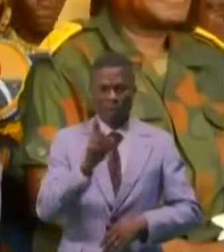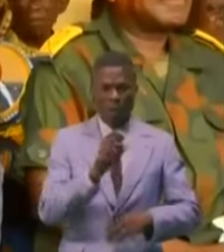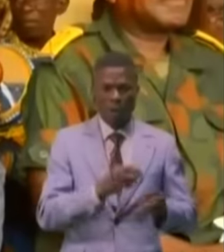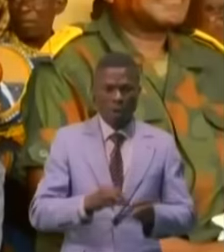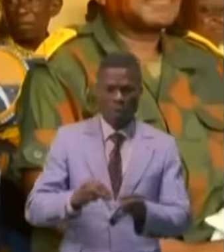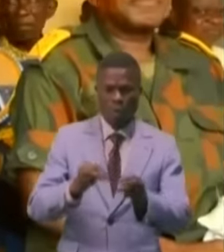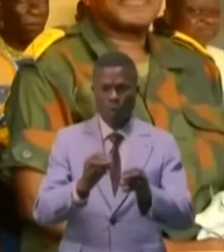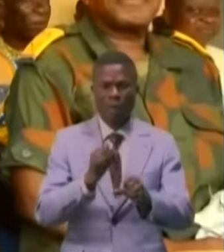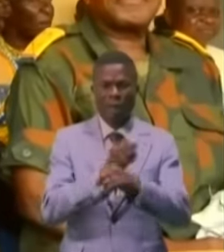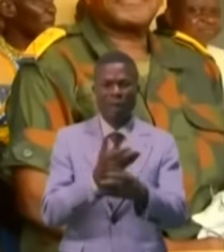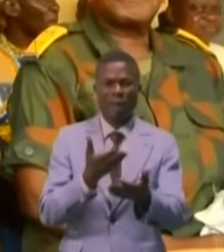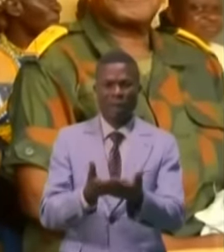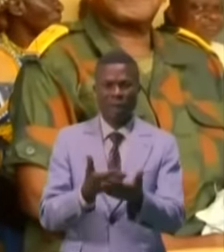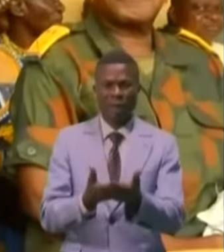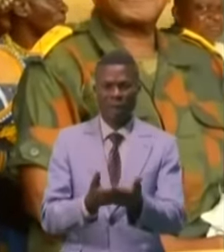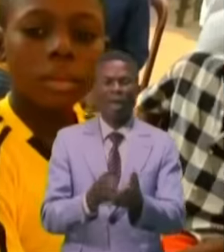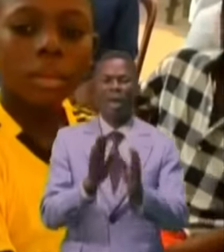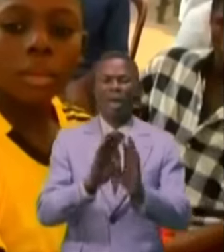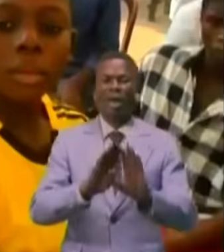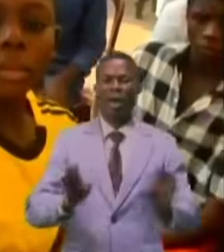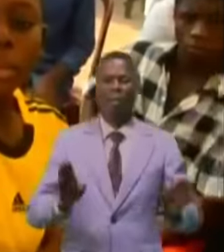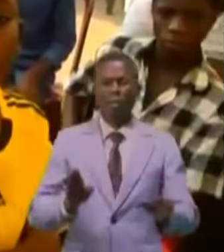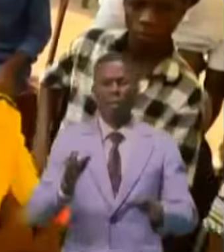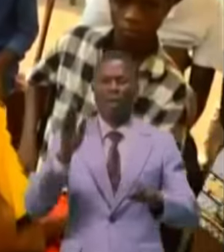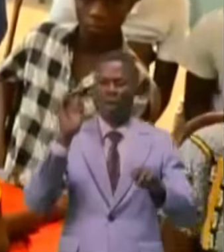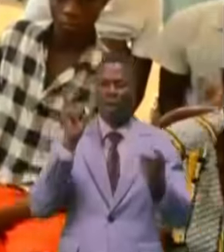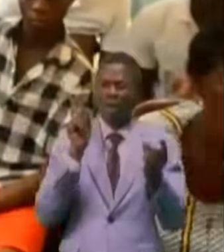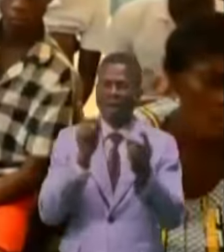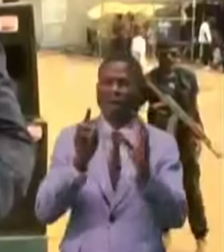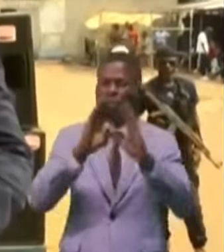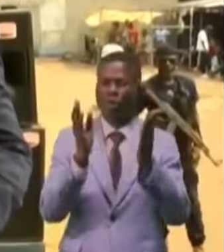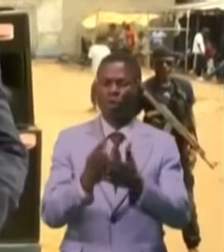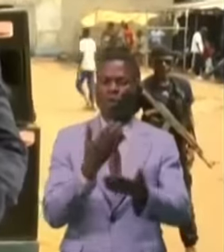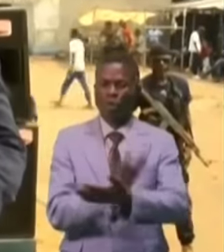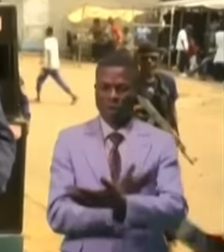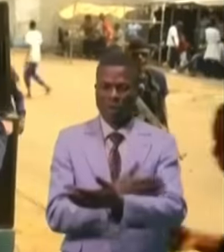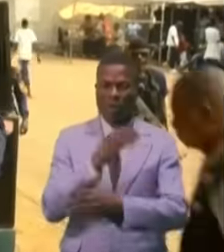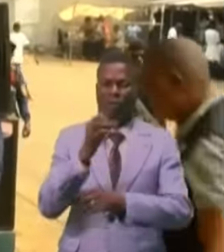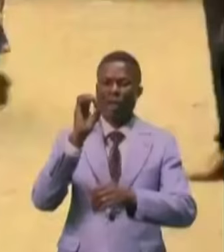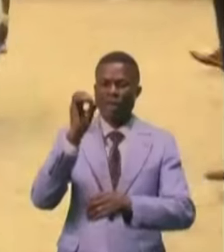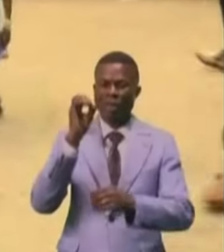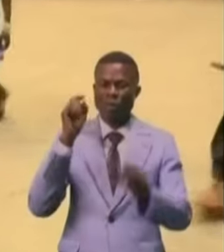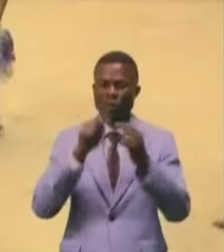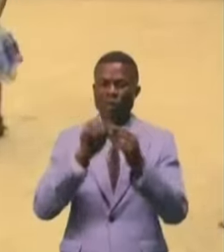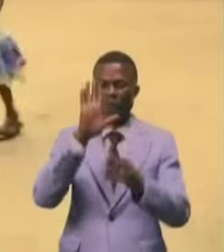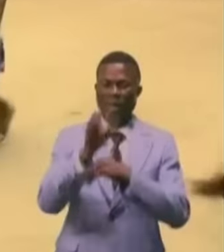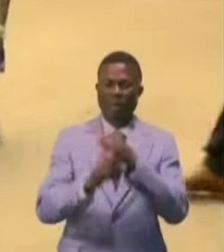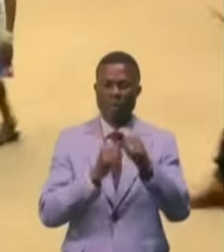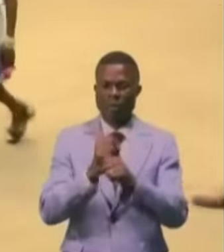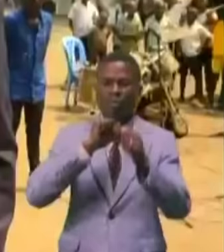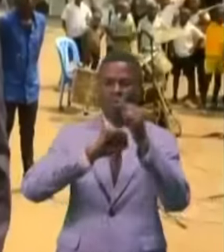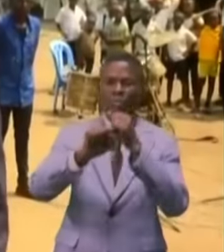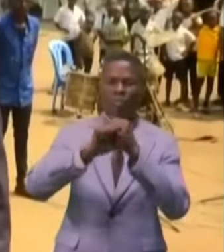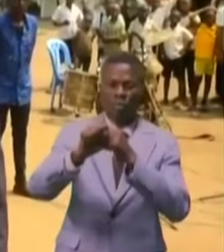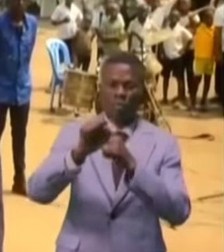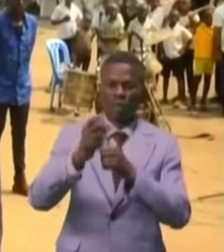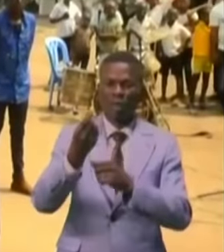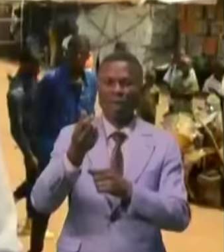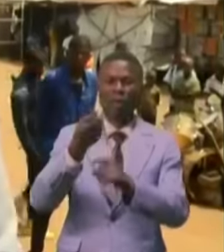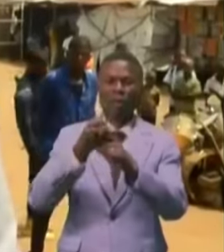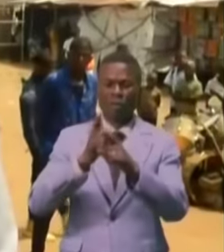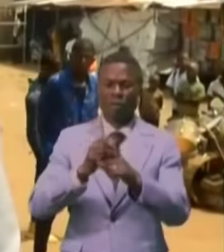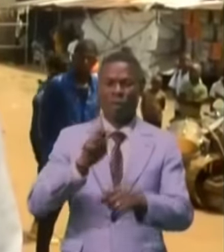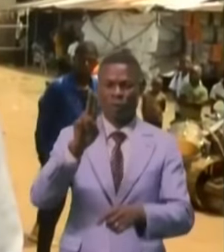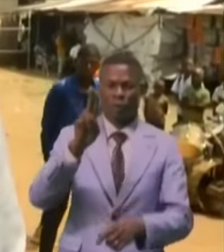été mise en place est fiable pour atteindre tous les enfants concernés. Signalons que cette campagne est financée par